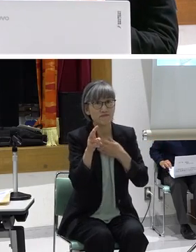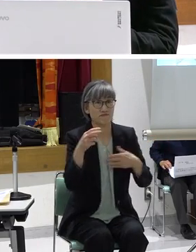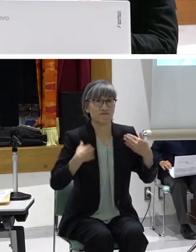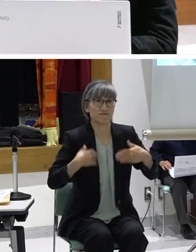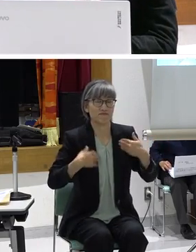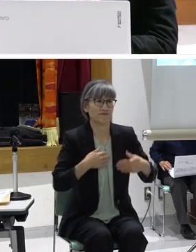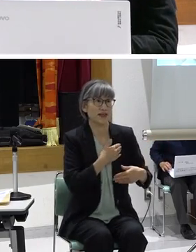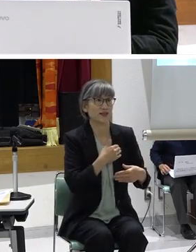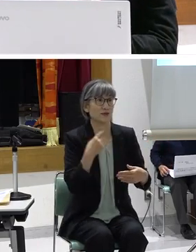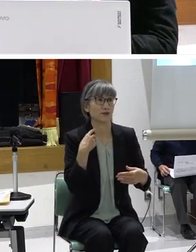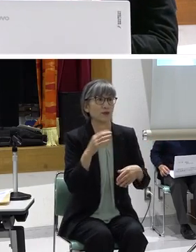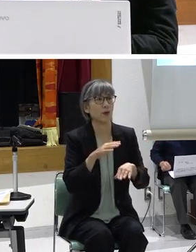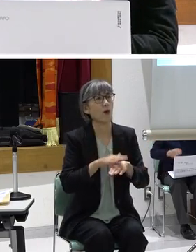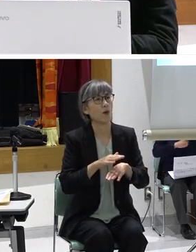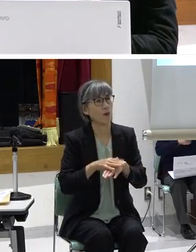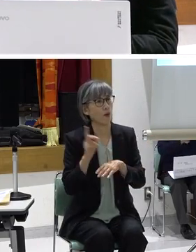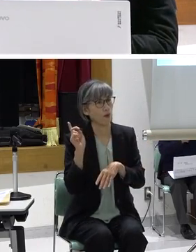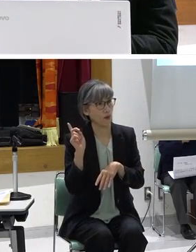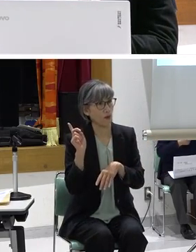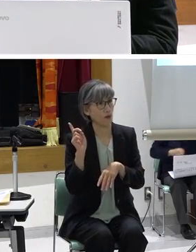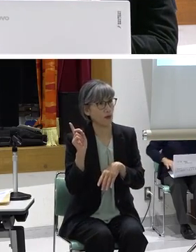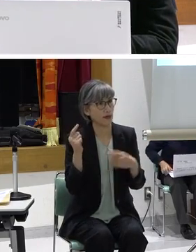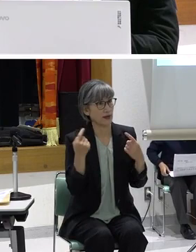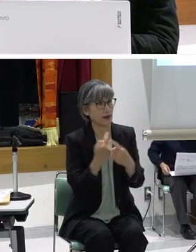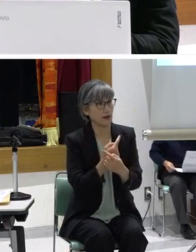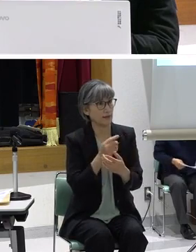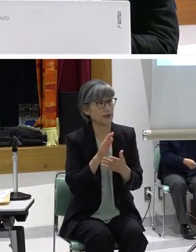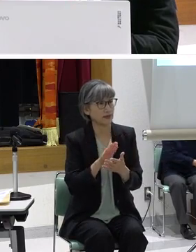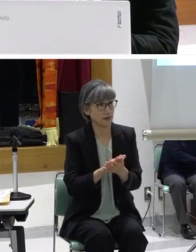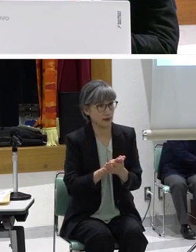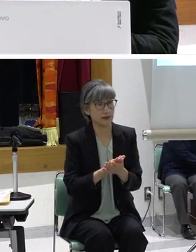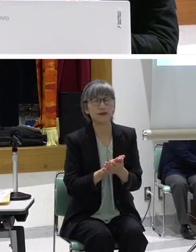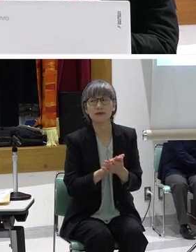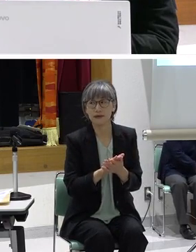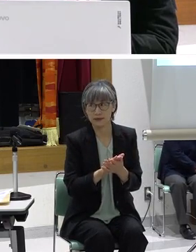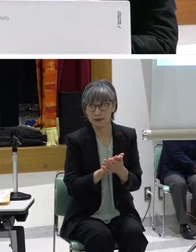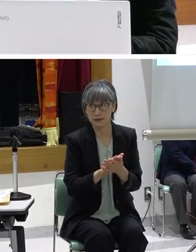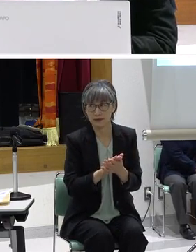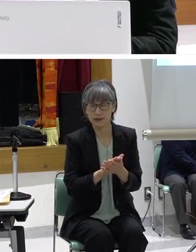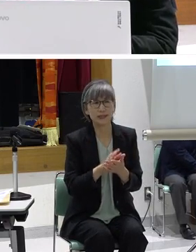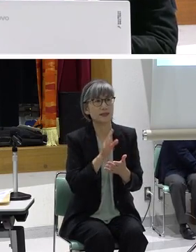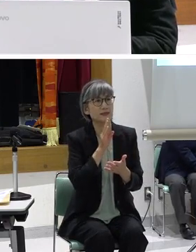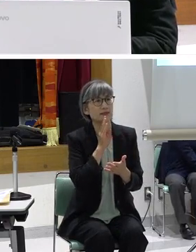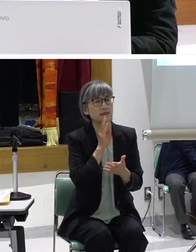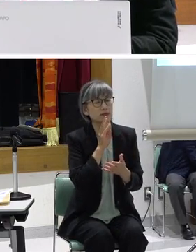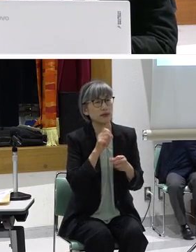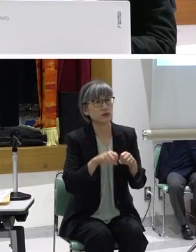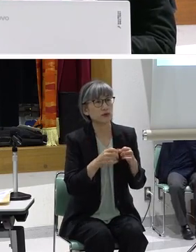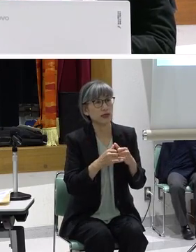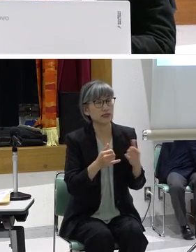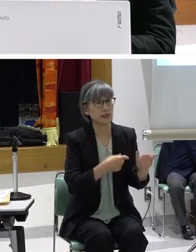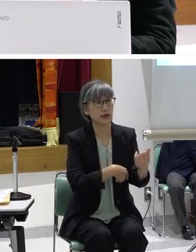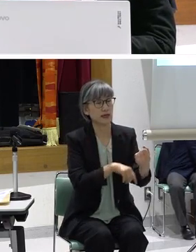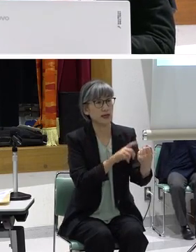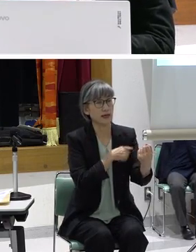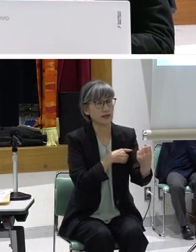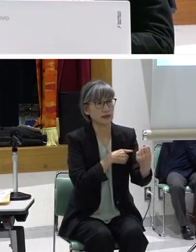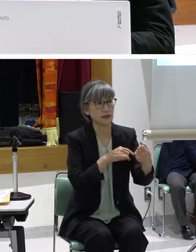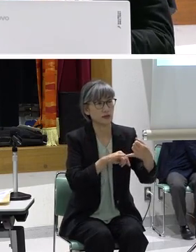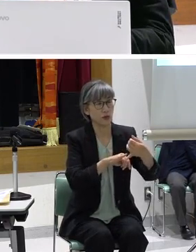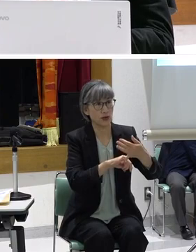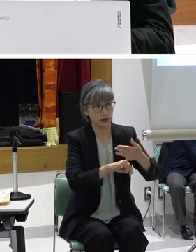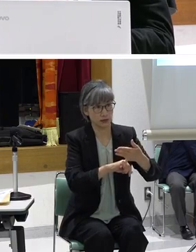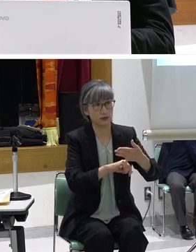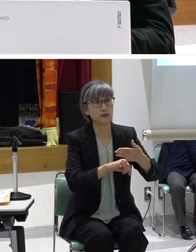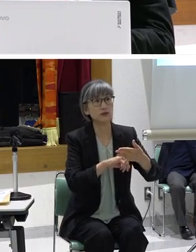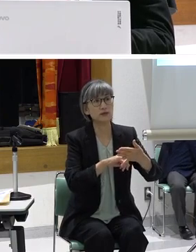まあ、いうことなんですが、まあ、こういった考え方の背景にはですね、実は障害者権利条約やオリンピック・パラリンピック